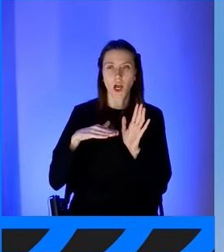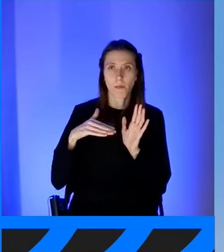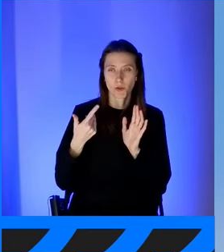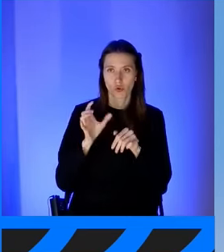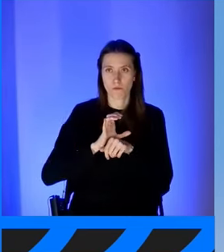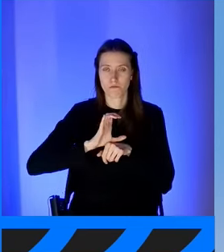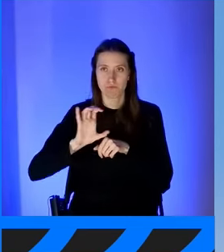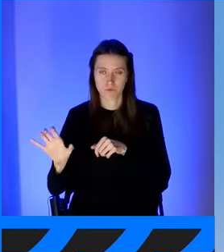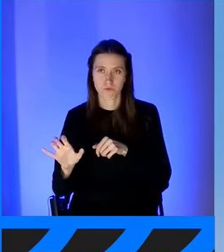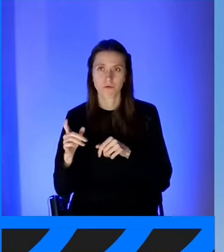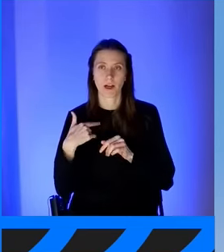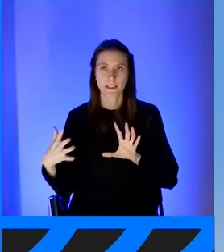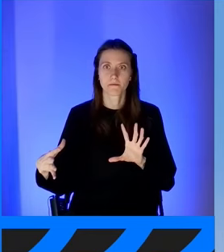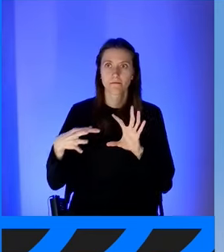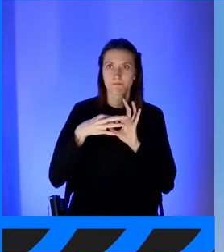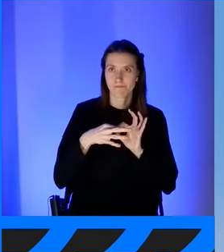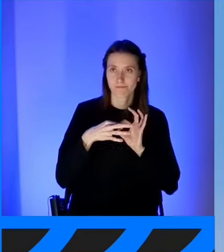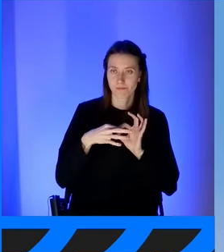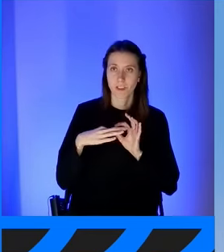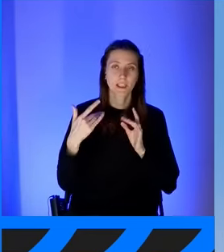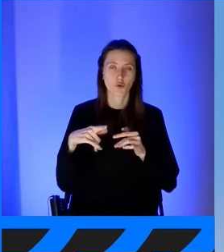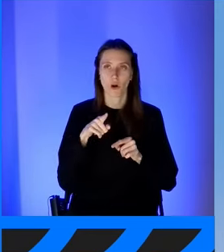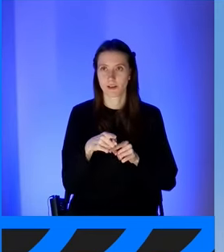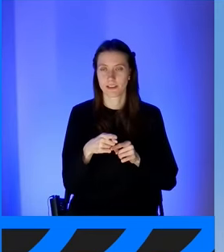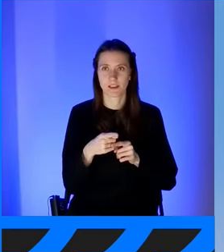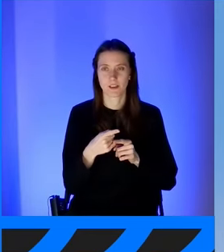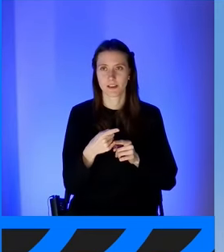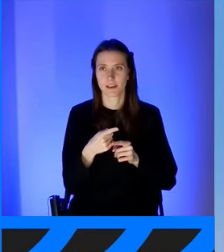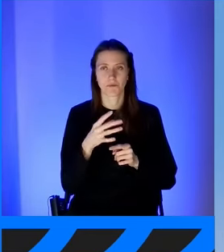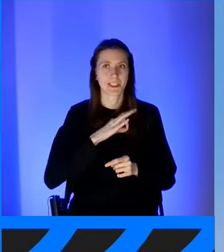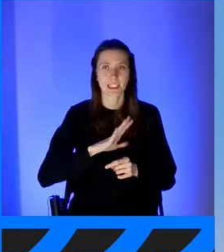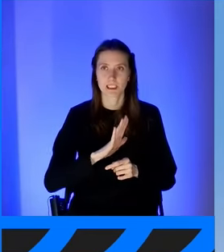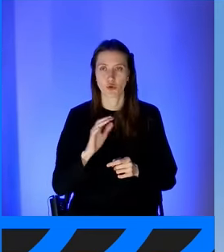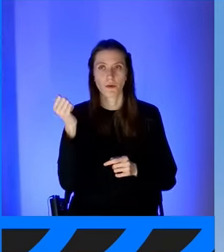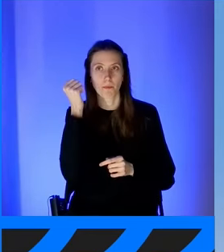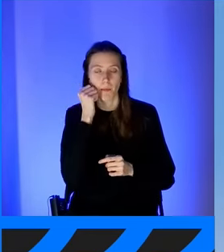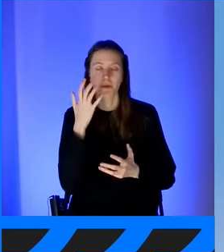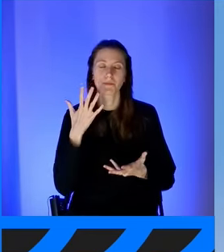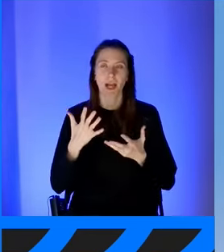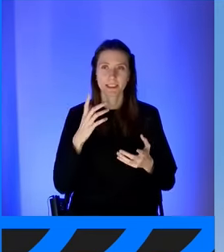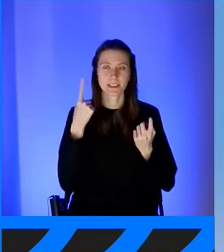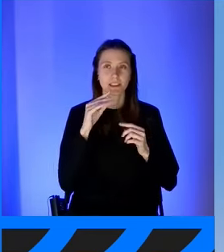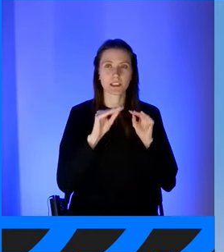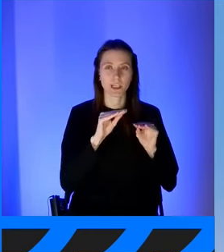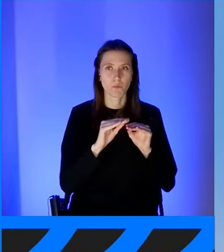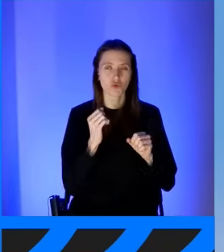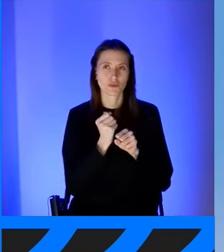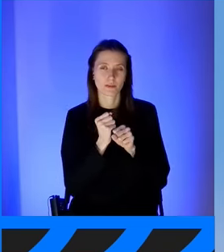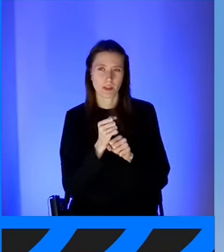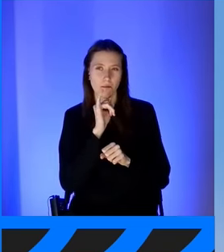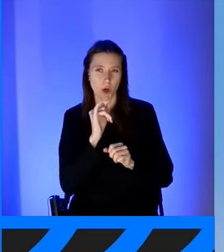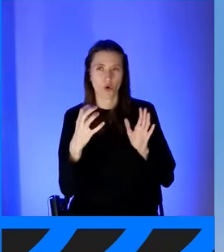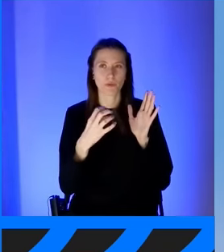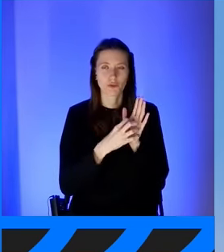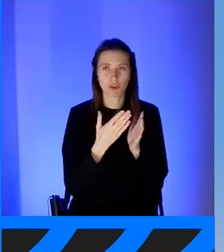вытесняются. Да, то есть они прибиваются и не жрут уже там никакую память. Если разработчик сделал плохое приложение, ну, с одной стороны, мы можем